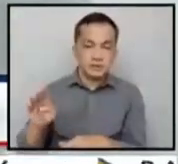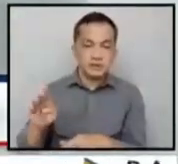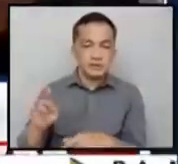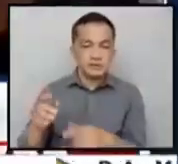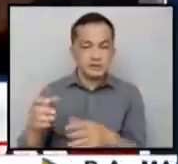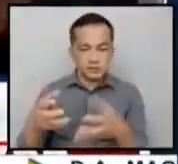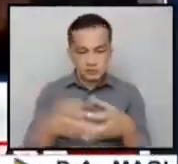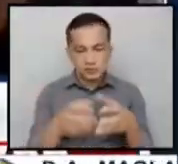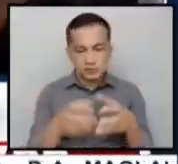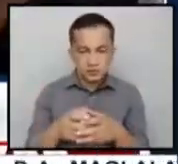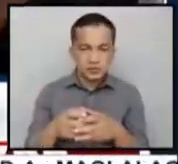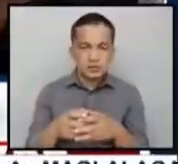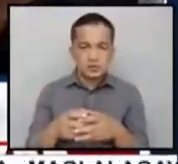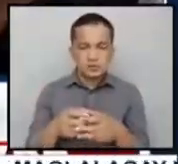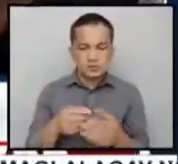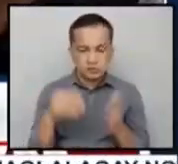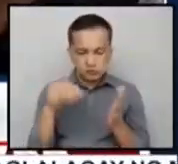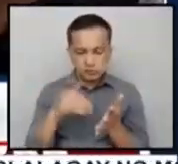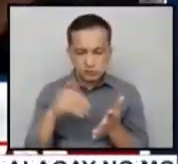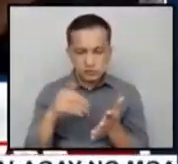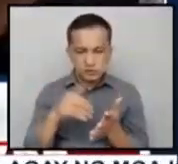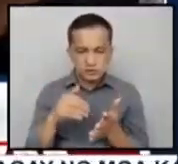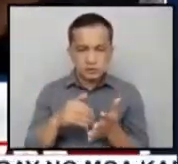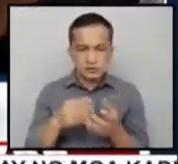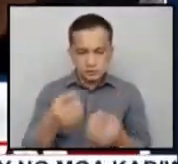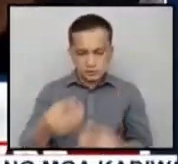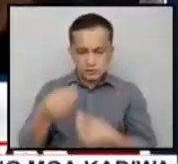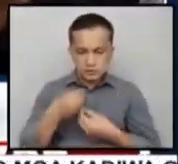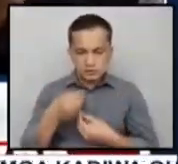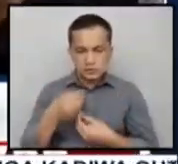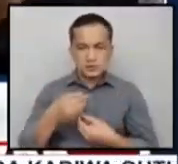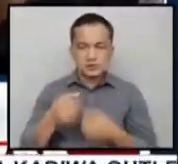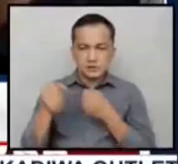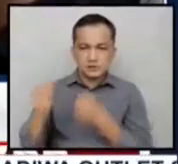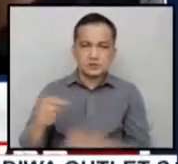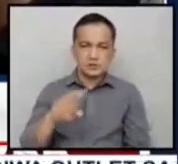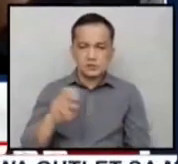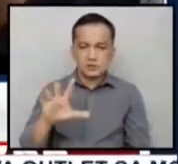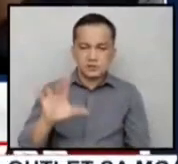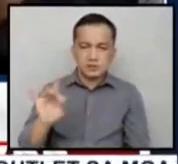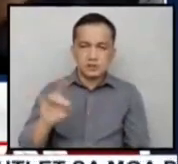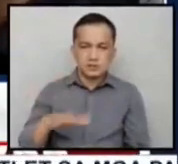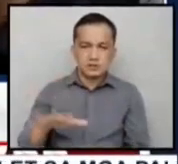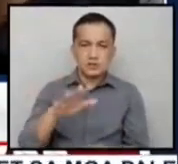na suhestyon. Out of 158,000 nationwide,